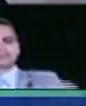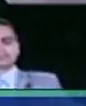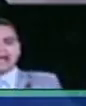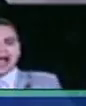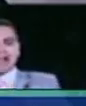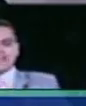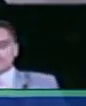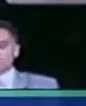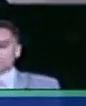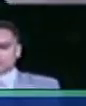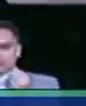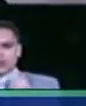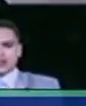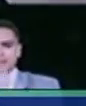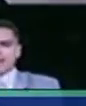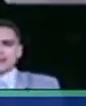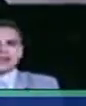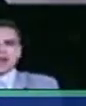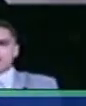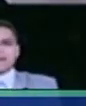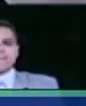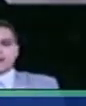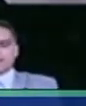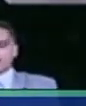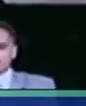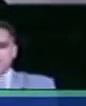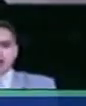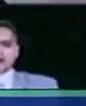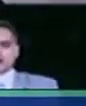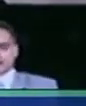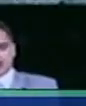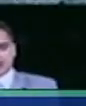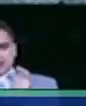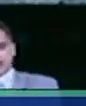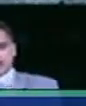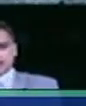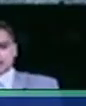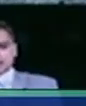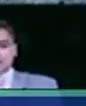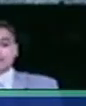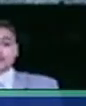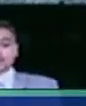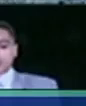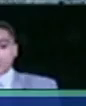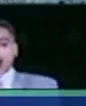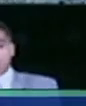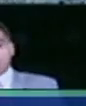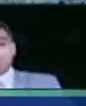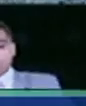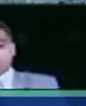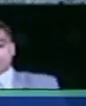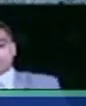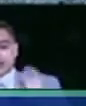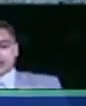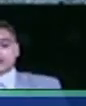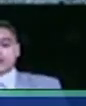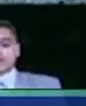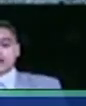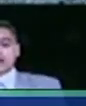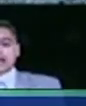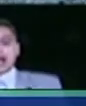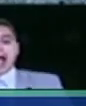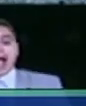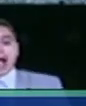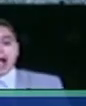مستهدفين تحقيق تنمية حقيقية تنمية حقيقية وتحسين جودة